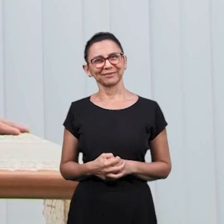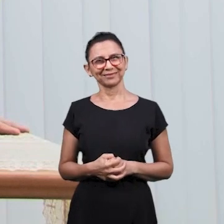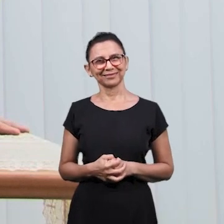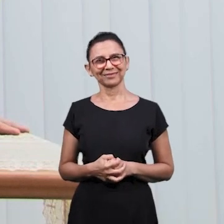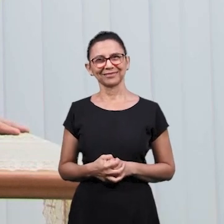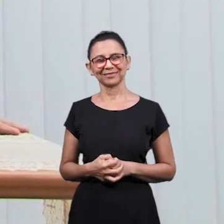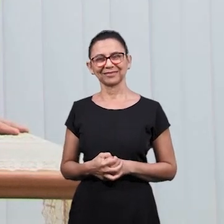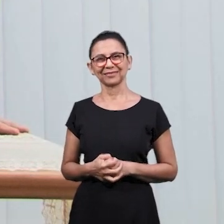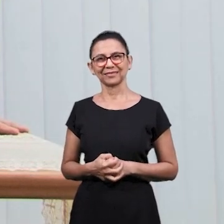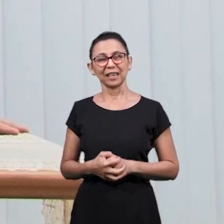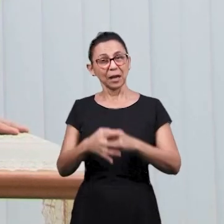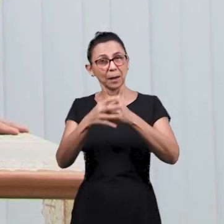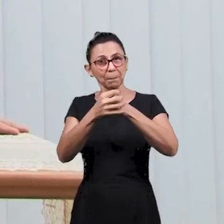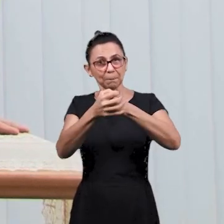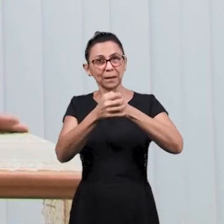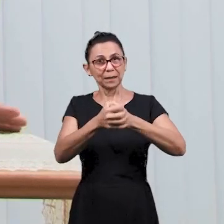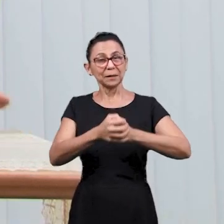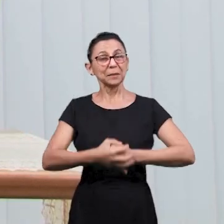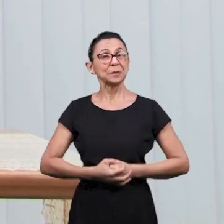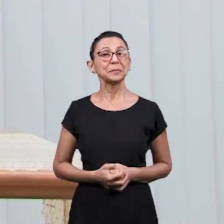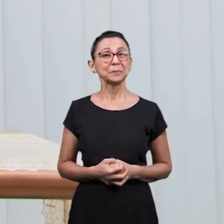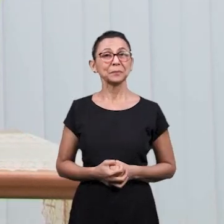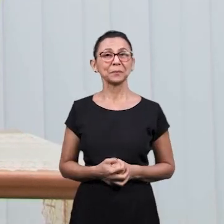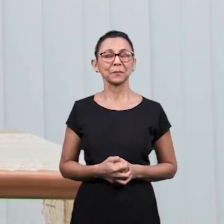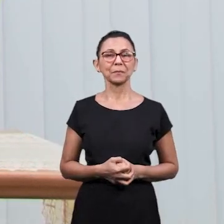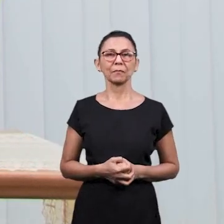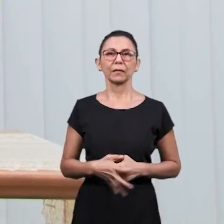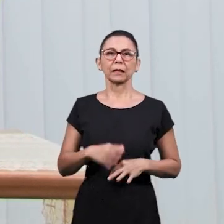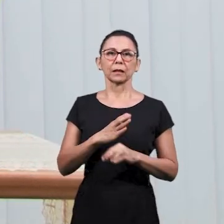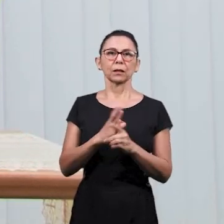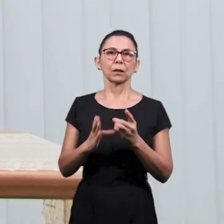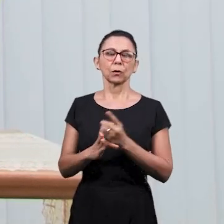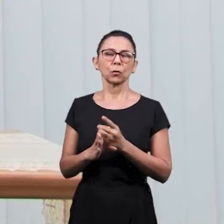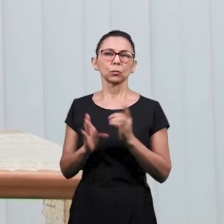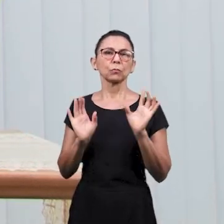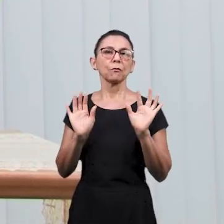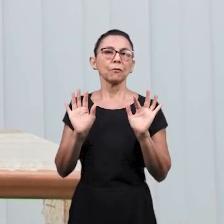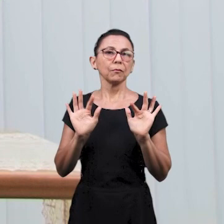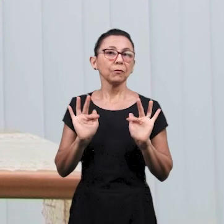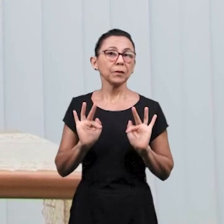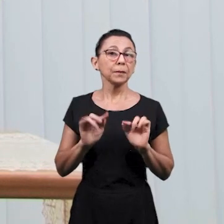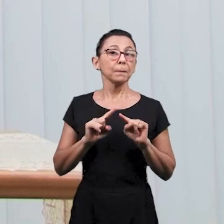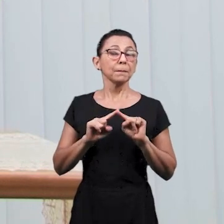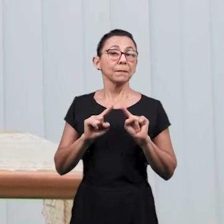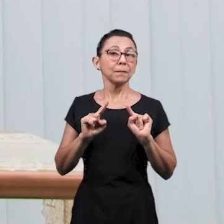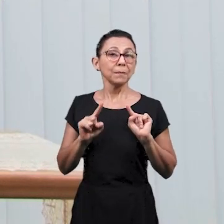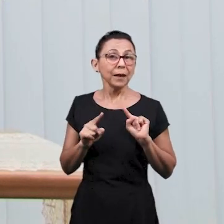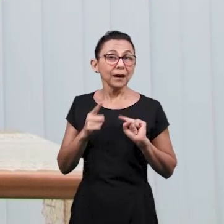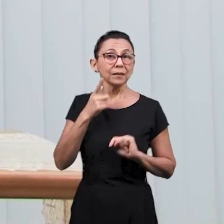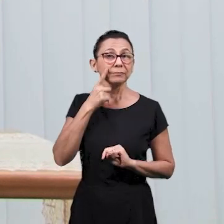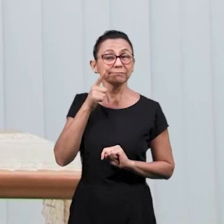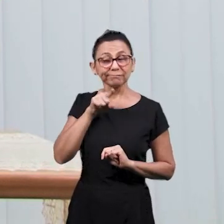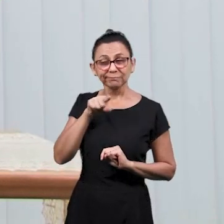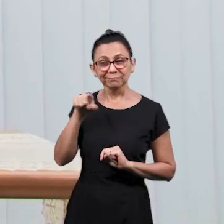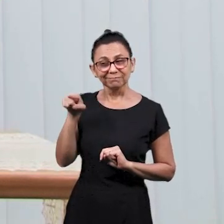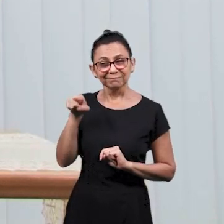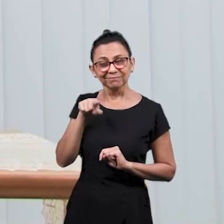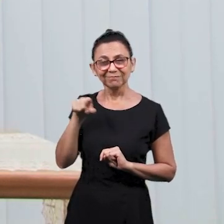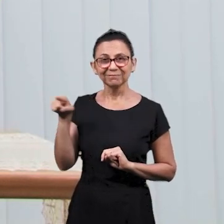отныне вовеки. Аминь. Аминь, братья и сестры, наше служение закончилось. закончилось, но мы хотели